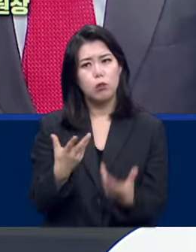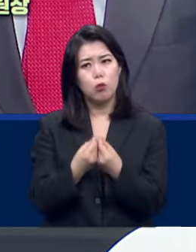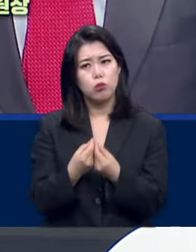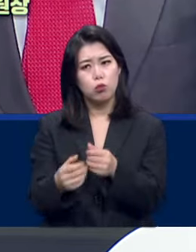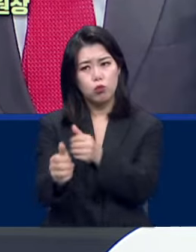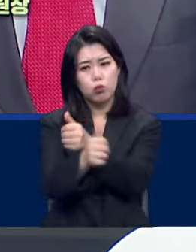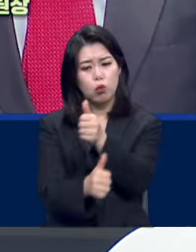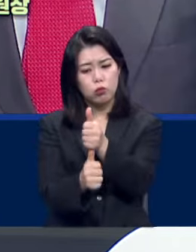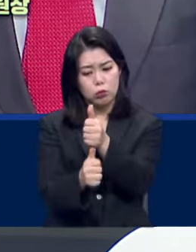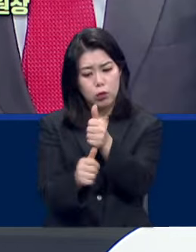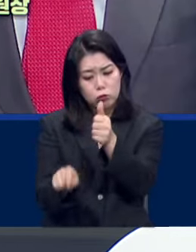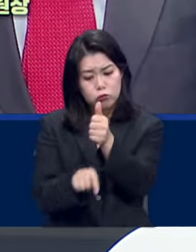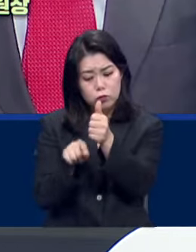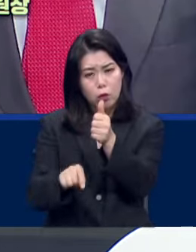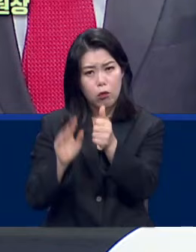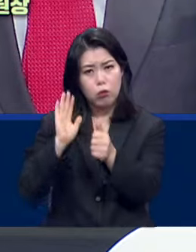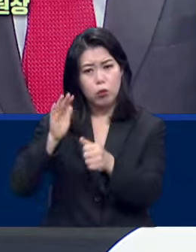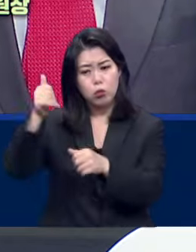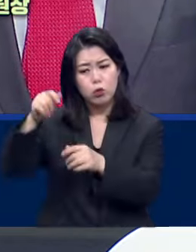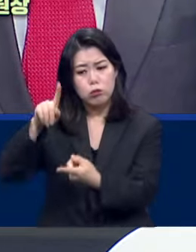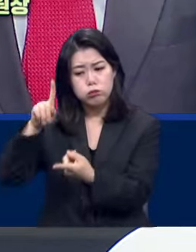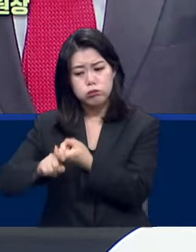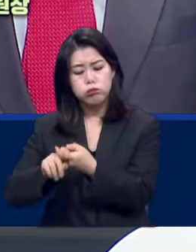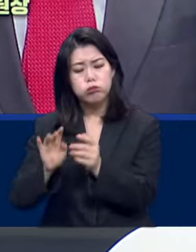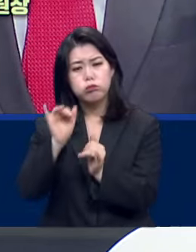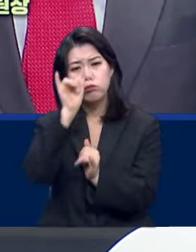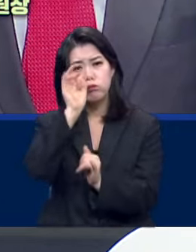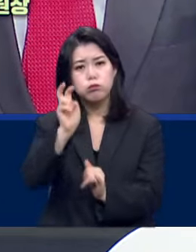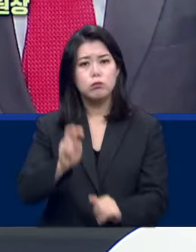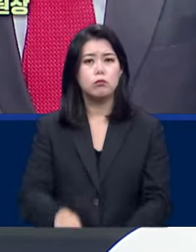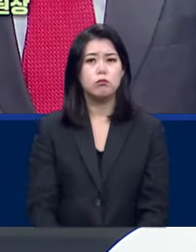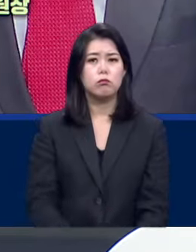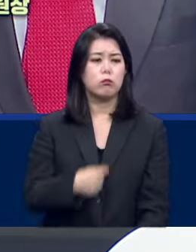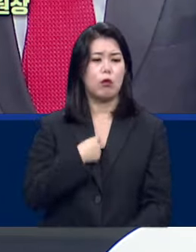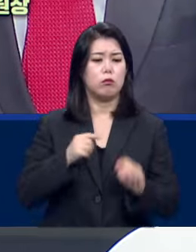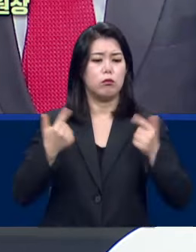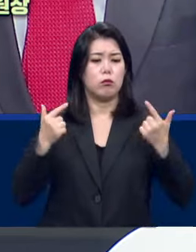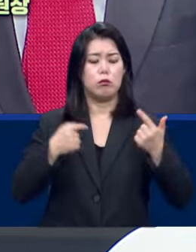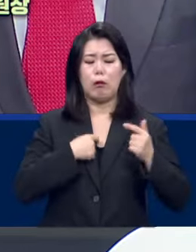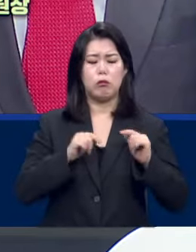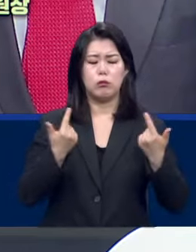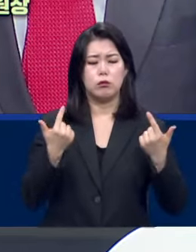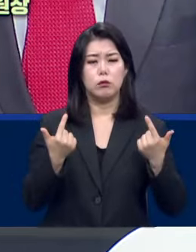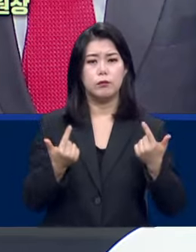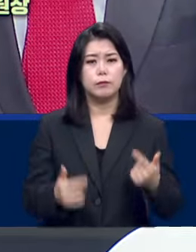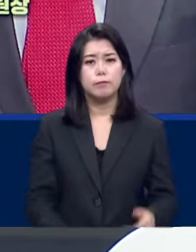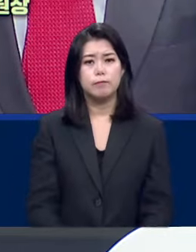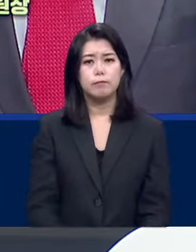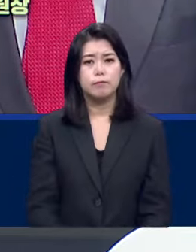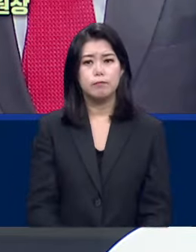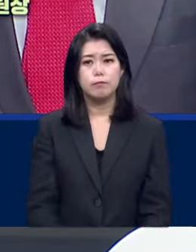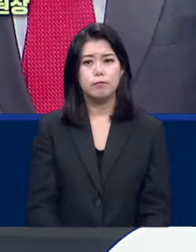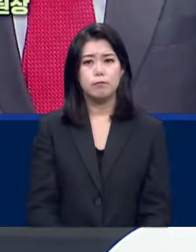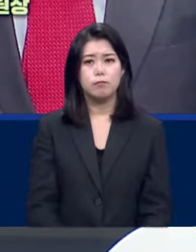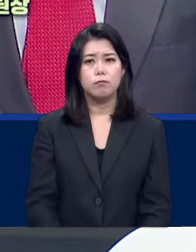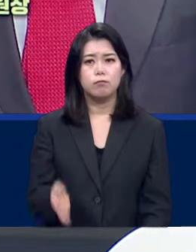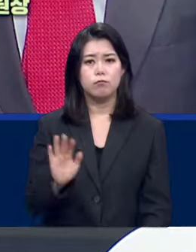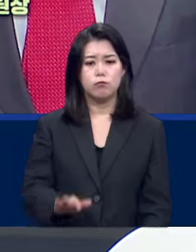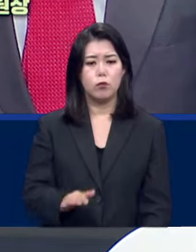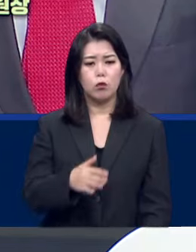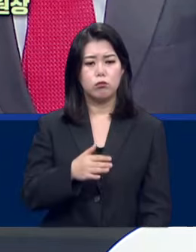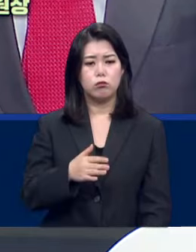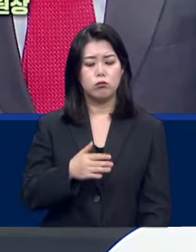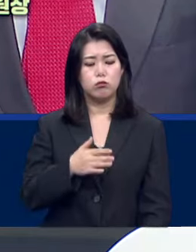공간위에 대통령 사람도 있을테니까 나는 아니야 나는 아닌데 뭐 있을 수도 있긴 해 근데 내가 알기로